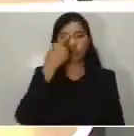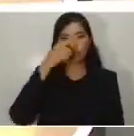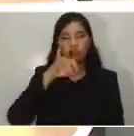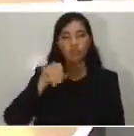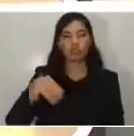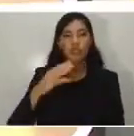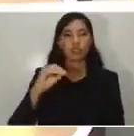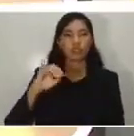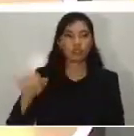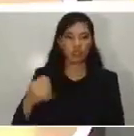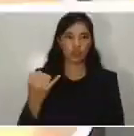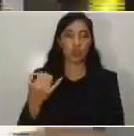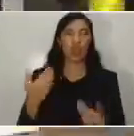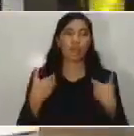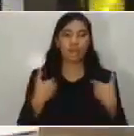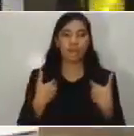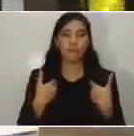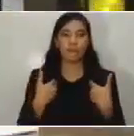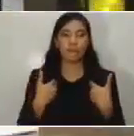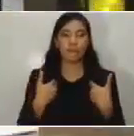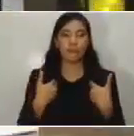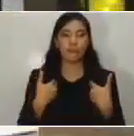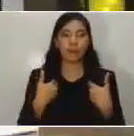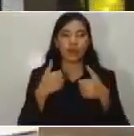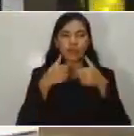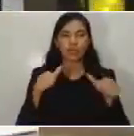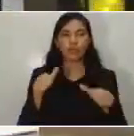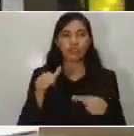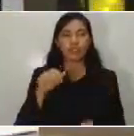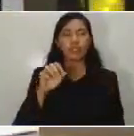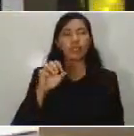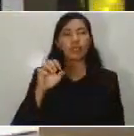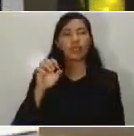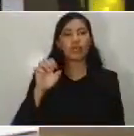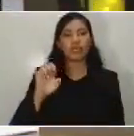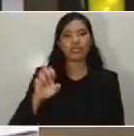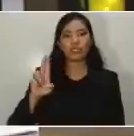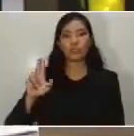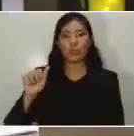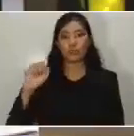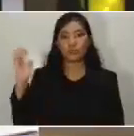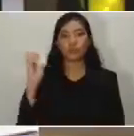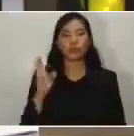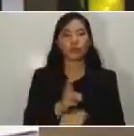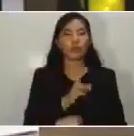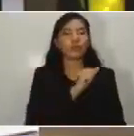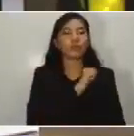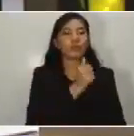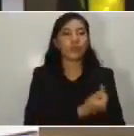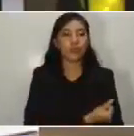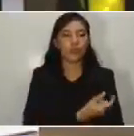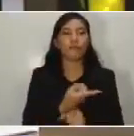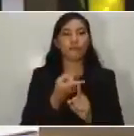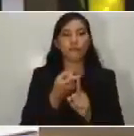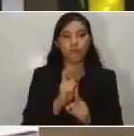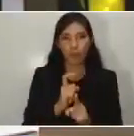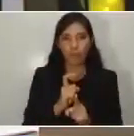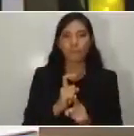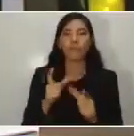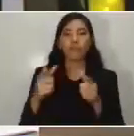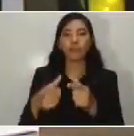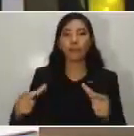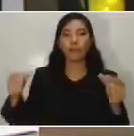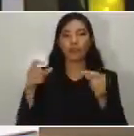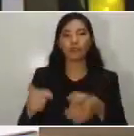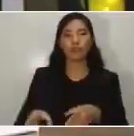may binabanggit po kayo na epektibo po ang mix and match na bakuna. Ano-ano pong bakuna